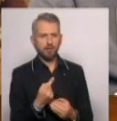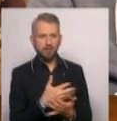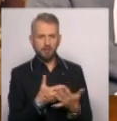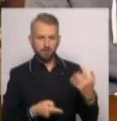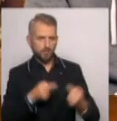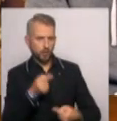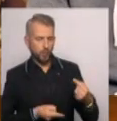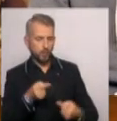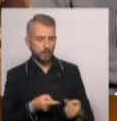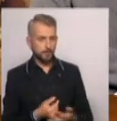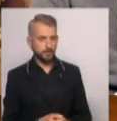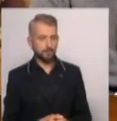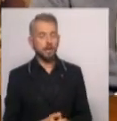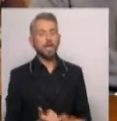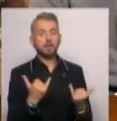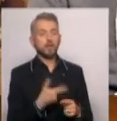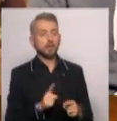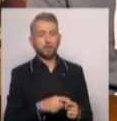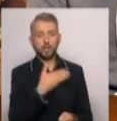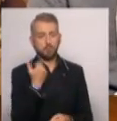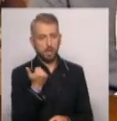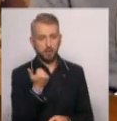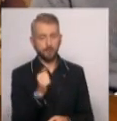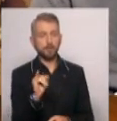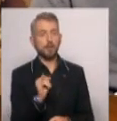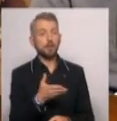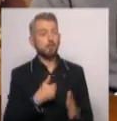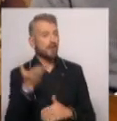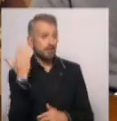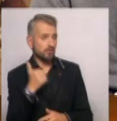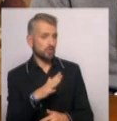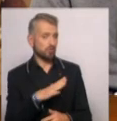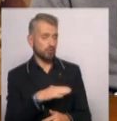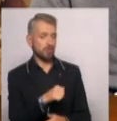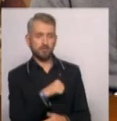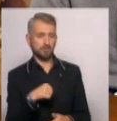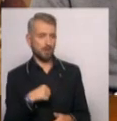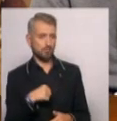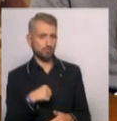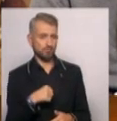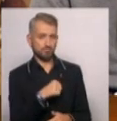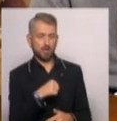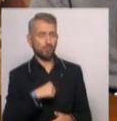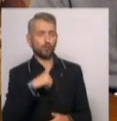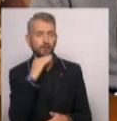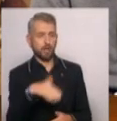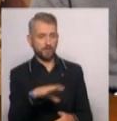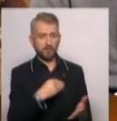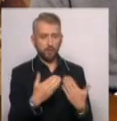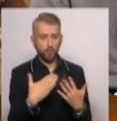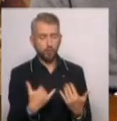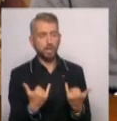дискусії. Отже, зараз цього немає. От ми і тоді були самодостатні в усіх відношеннях, і зараз